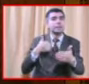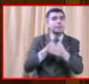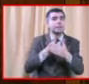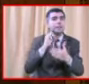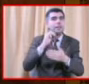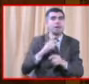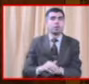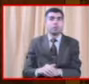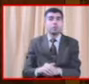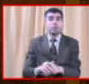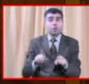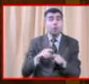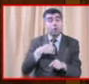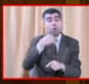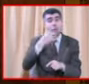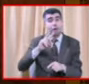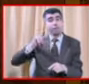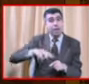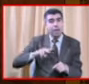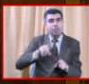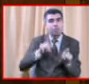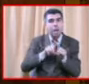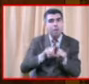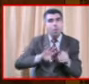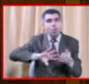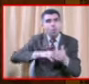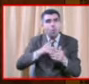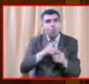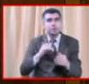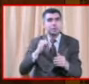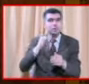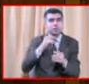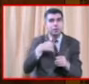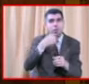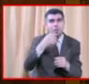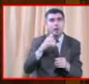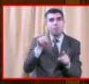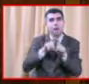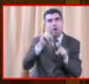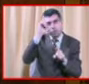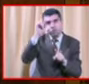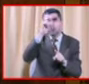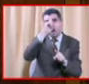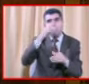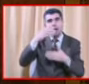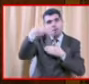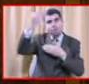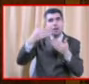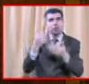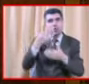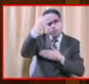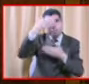داك الساعه. اذا احسن حاجه هو الاحتياط، ونتمناو ان شاء الله الخير لبلادنا، والسلام عليكم.